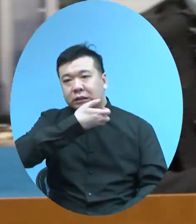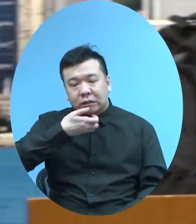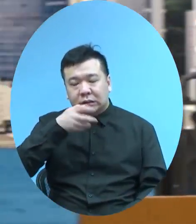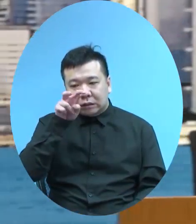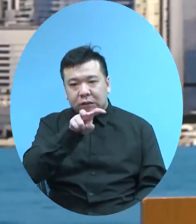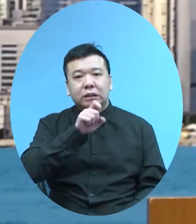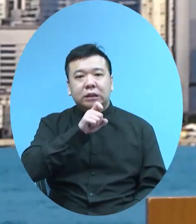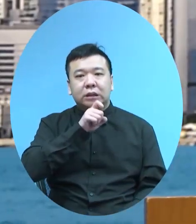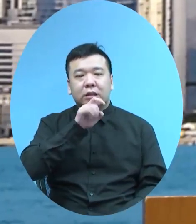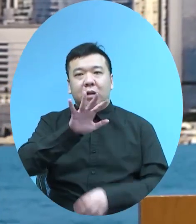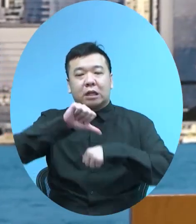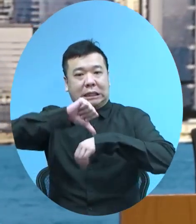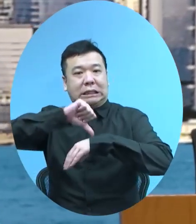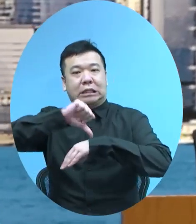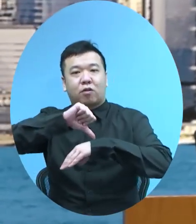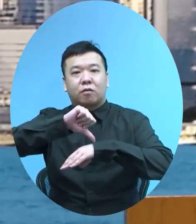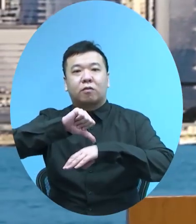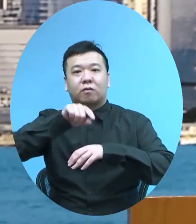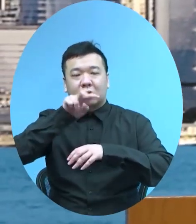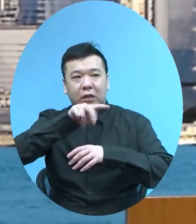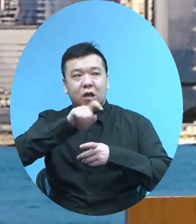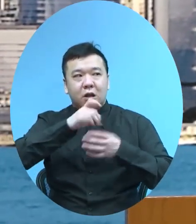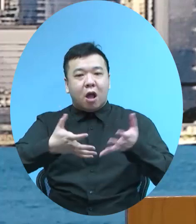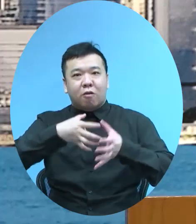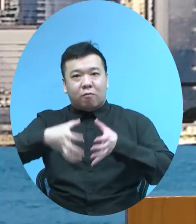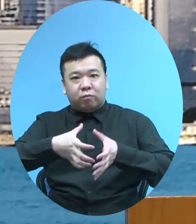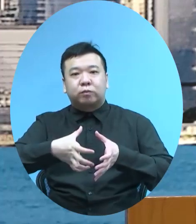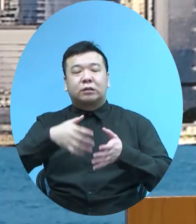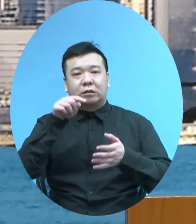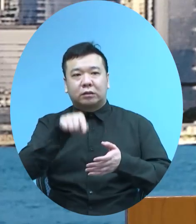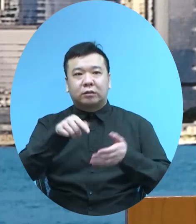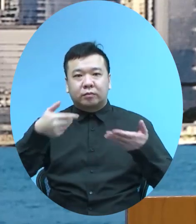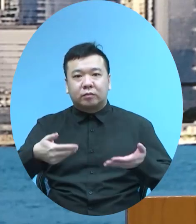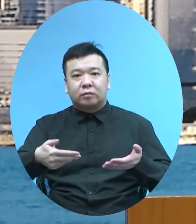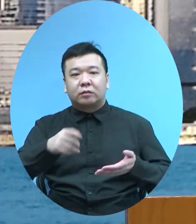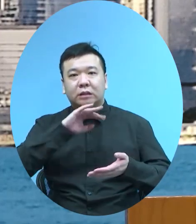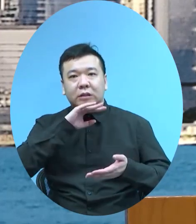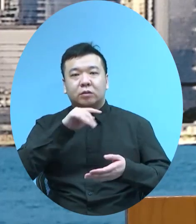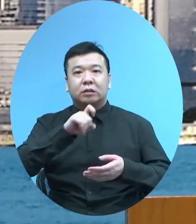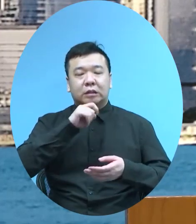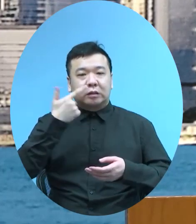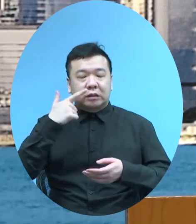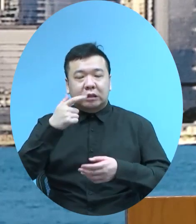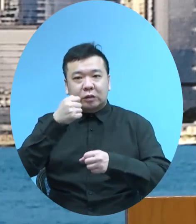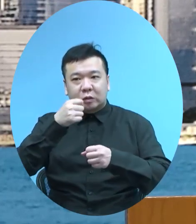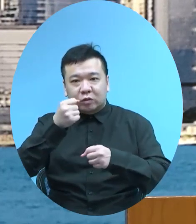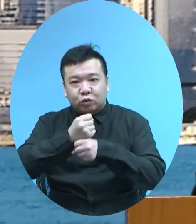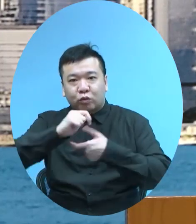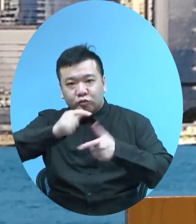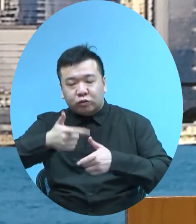咁而家政府高層咧就應該係開緊會，咁就會睇下如果有啲咩新嘅措施咧，應該會盡快公布。